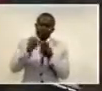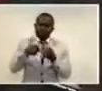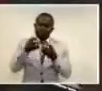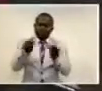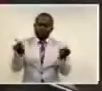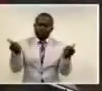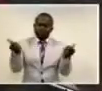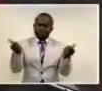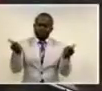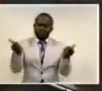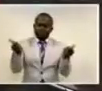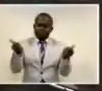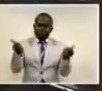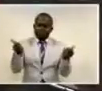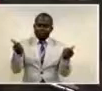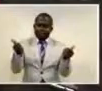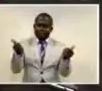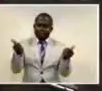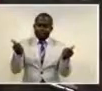mukabikemura.